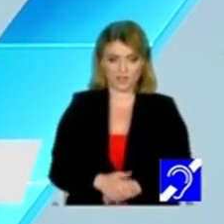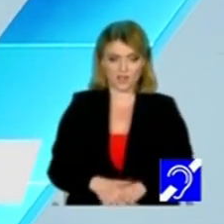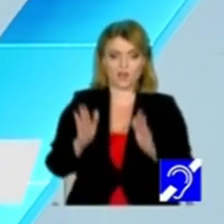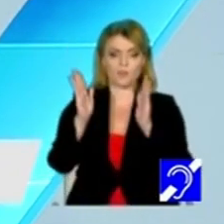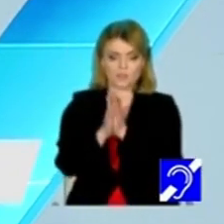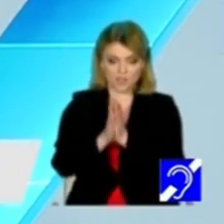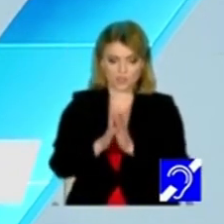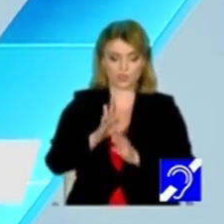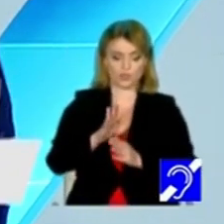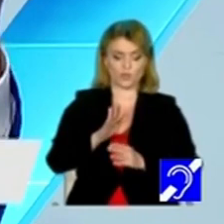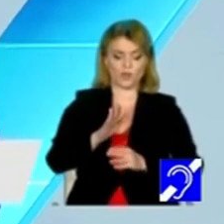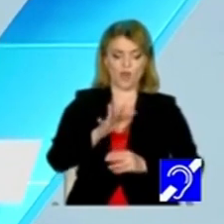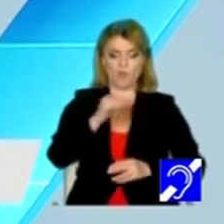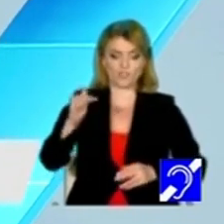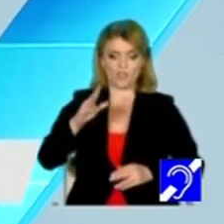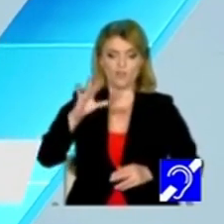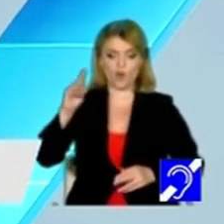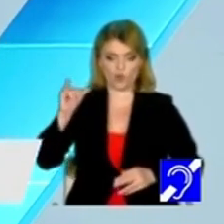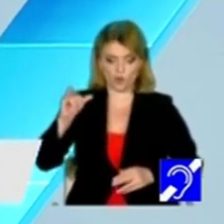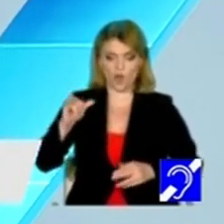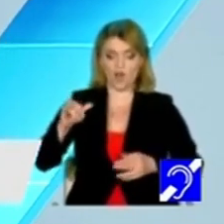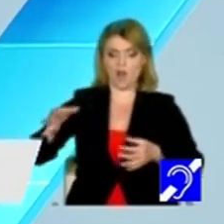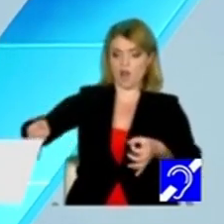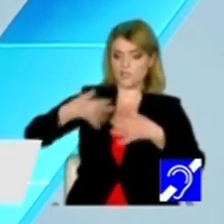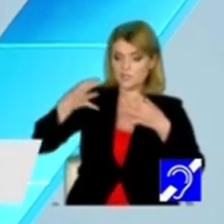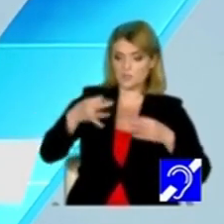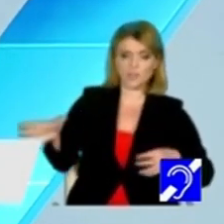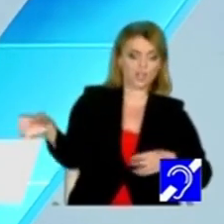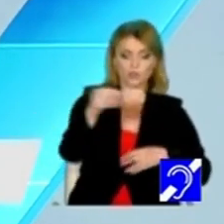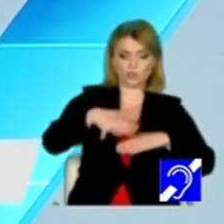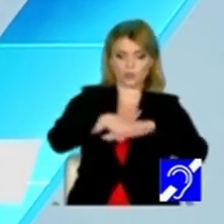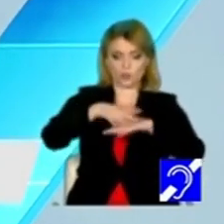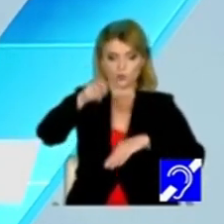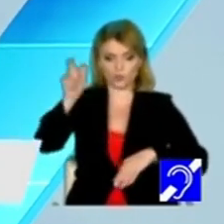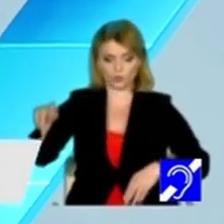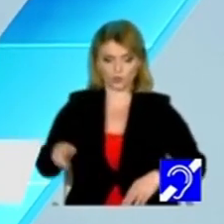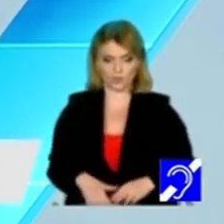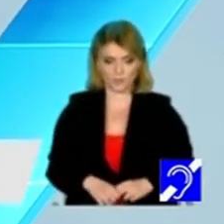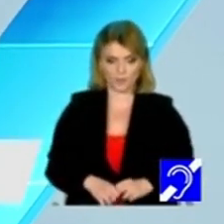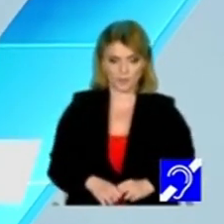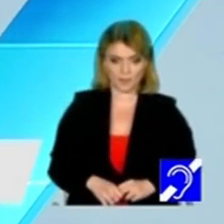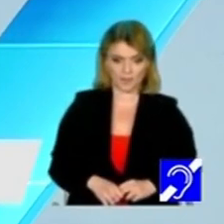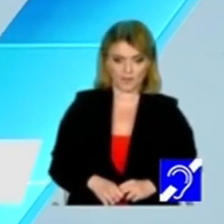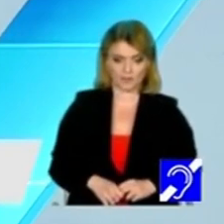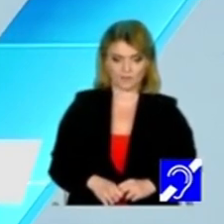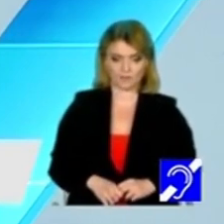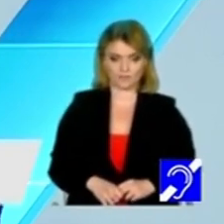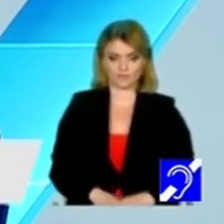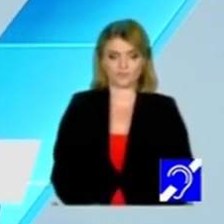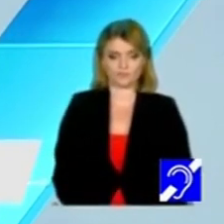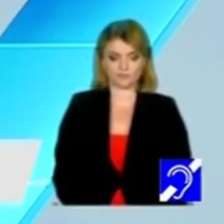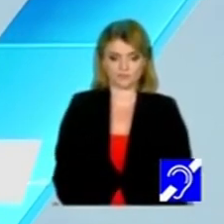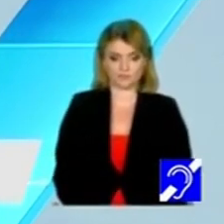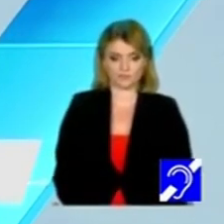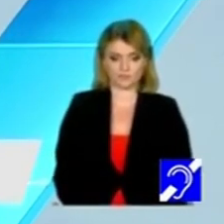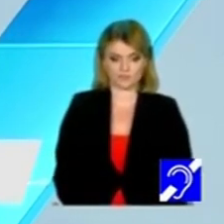niște explicații clare, așa cum a făcut o săptămână trecută în favoarea lui Dodon când l-am găsit pe Plahotniuc în Istanbul și Voicu iese